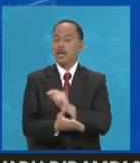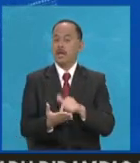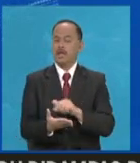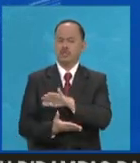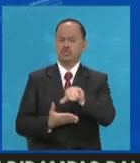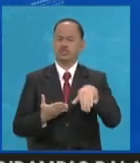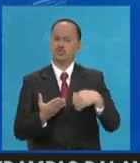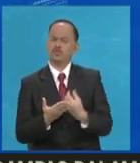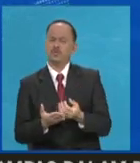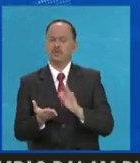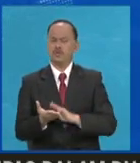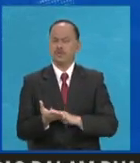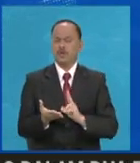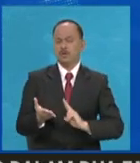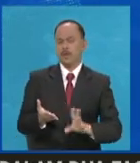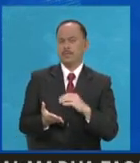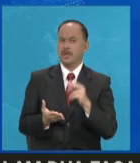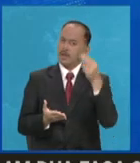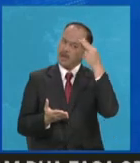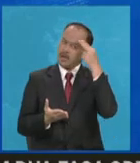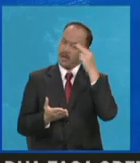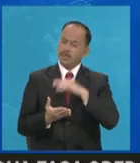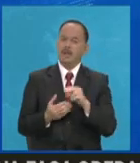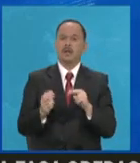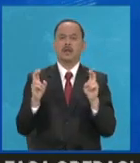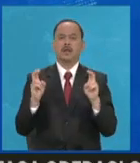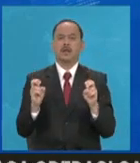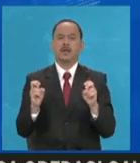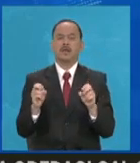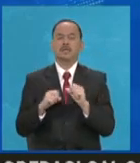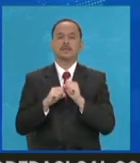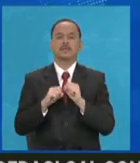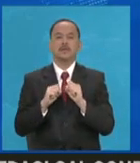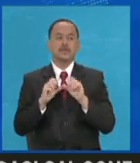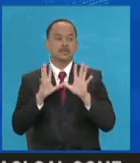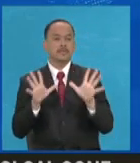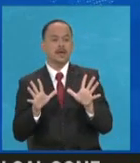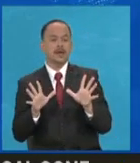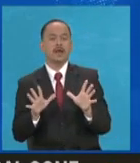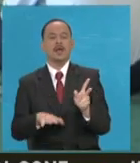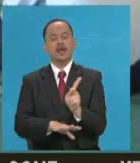semua sekolah agama dan Arab di seluruh negara dengan tema Semarak kemerdekaan